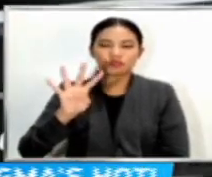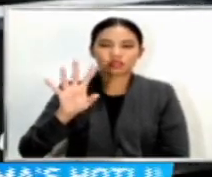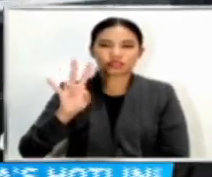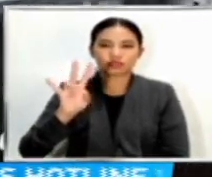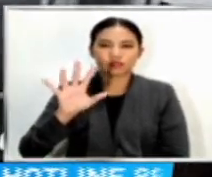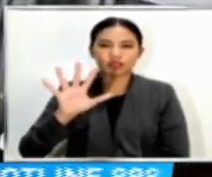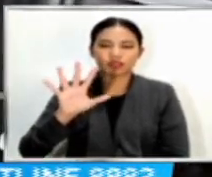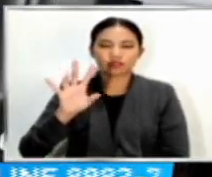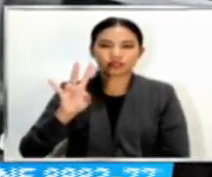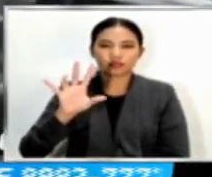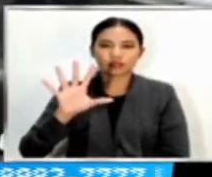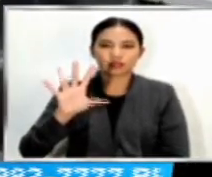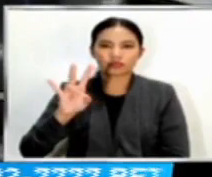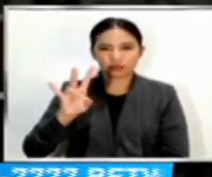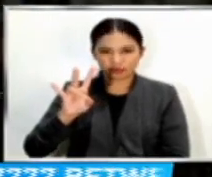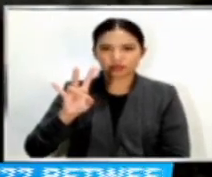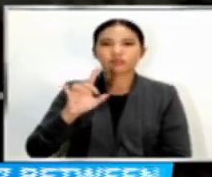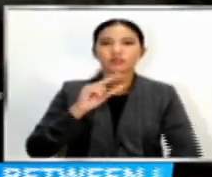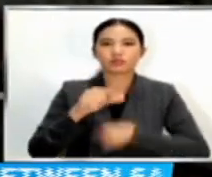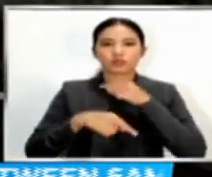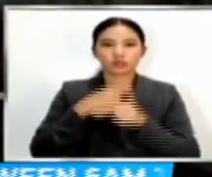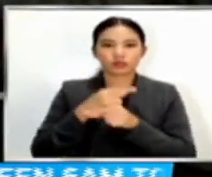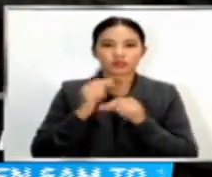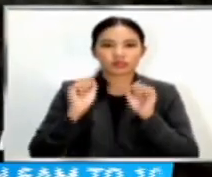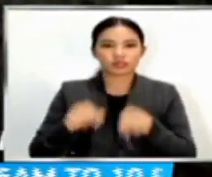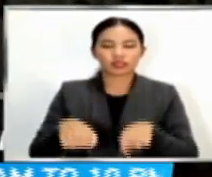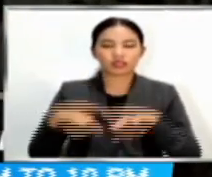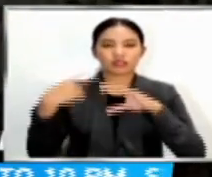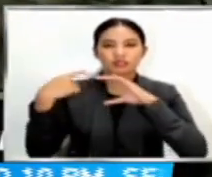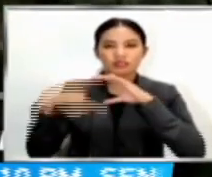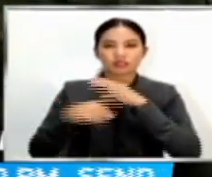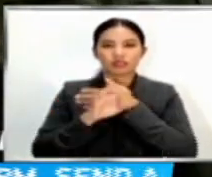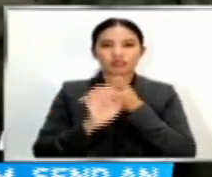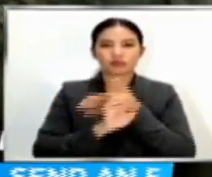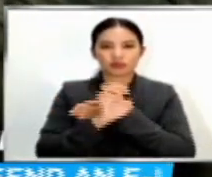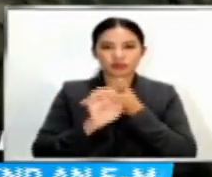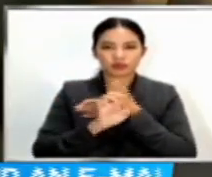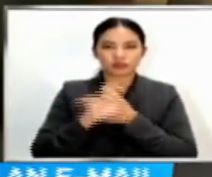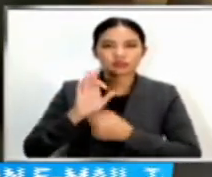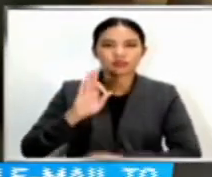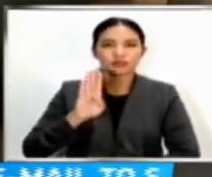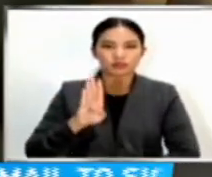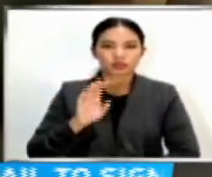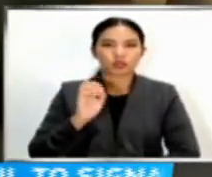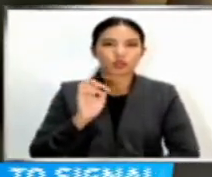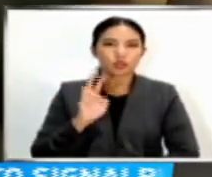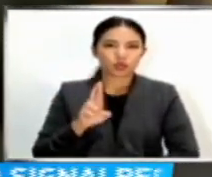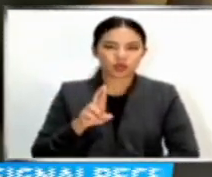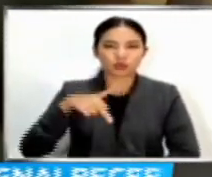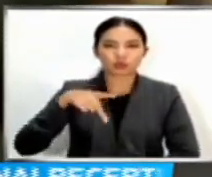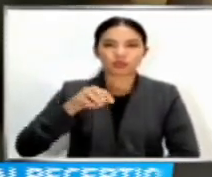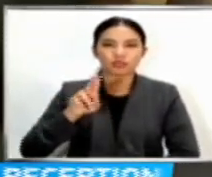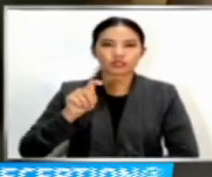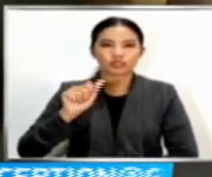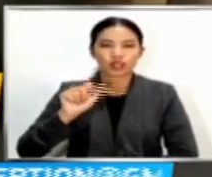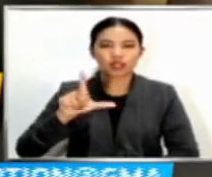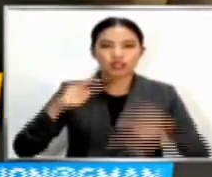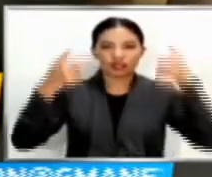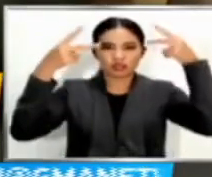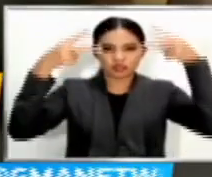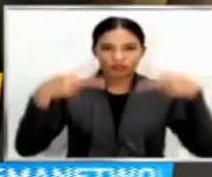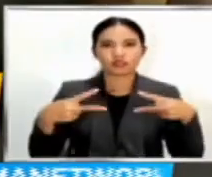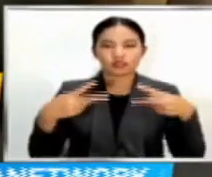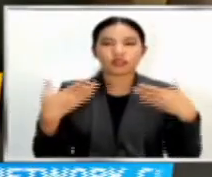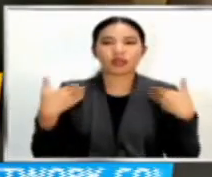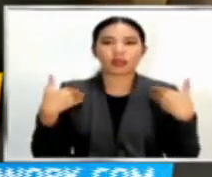0917-847-5757 pag Globe. Pwede rin ipadala sa email, Facebook o e-sumbong web portal. As of 11 a.m. ay nakatanggap na raw ng